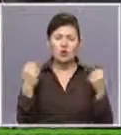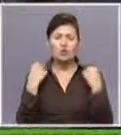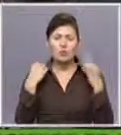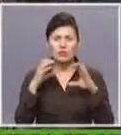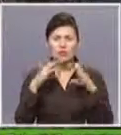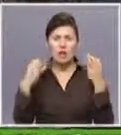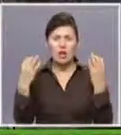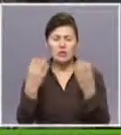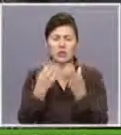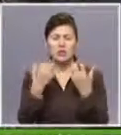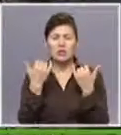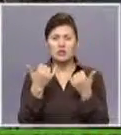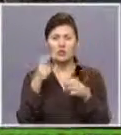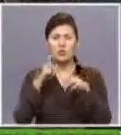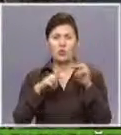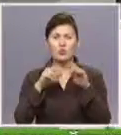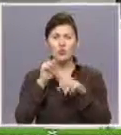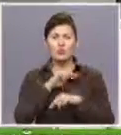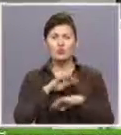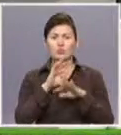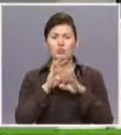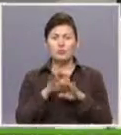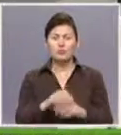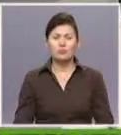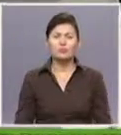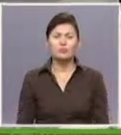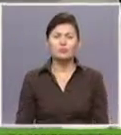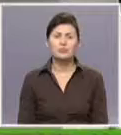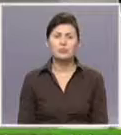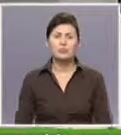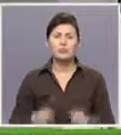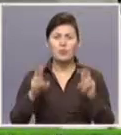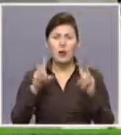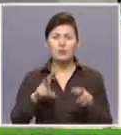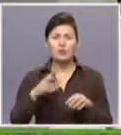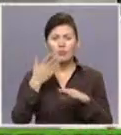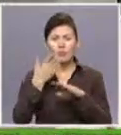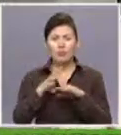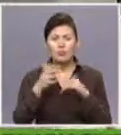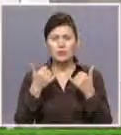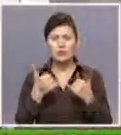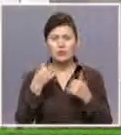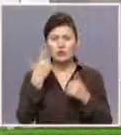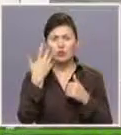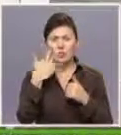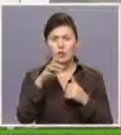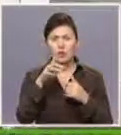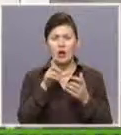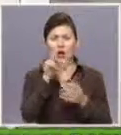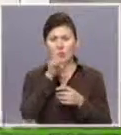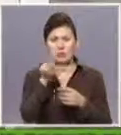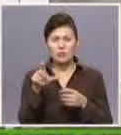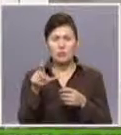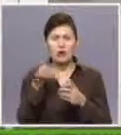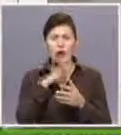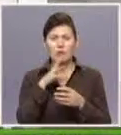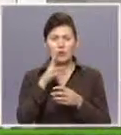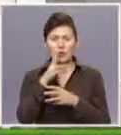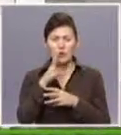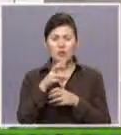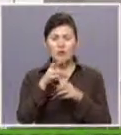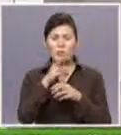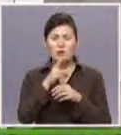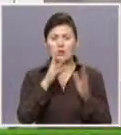сарайы қазір құрылыс жүріп жатыр. Мамандандырылған бөлім 150 қызметкерге арналған. Сонымен қатар ғимарат ішінде өрт сөндірушілерге